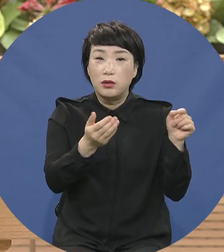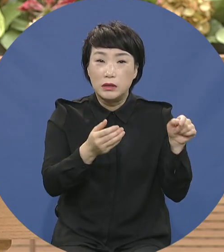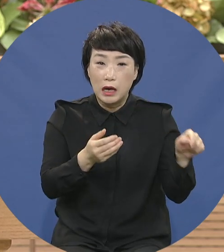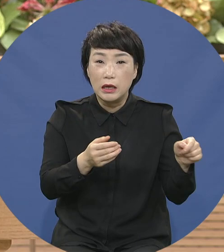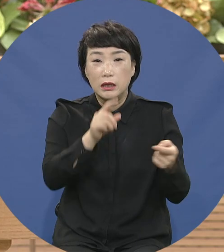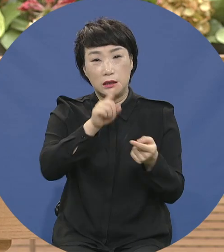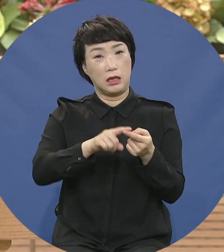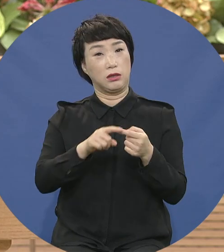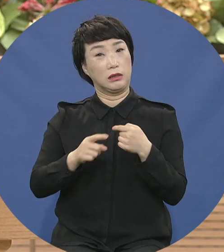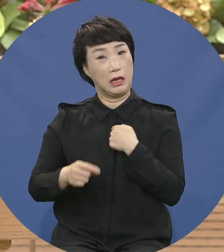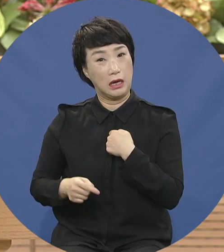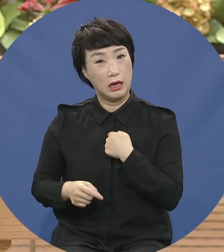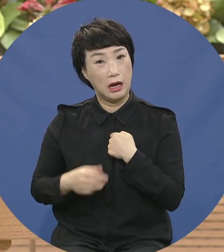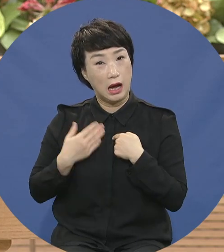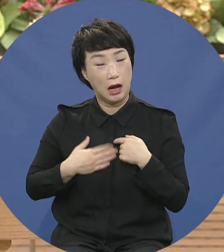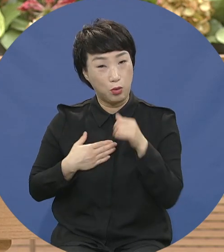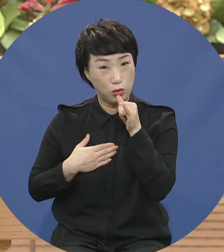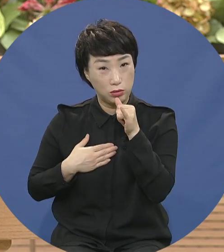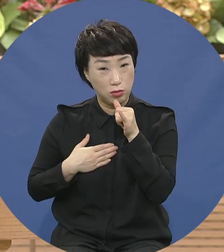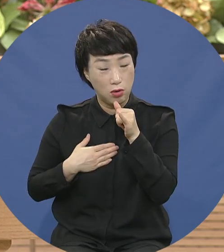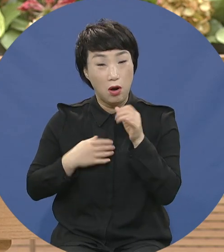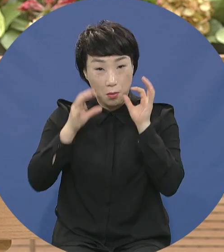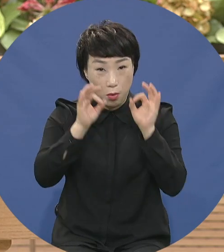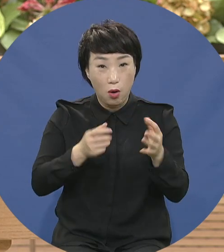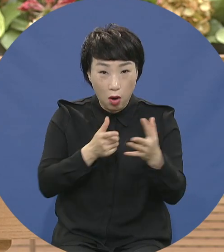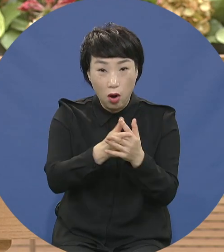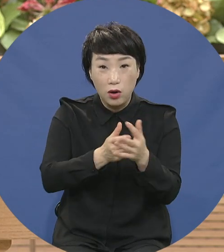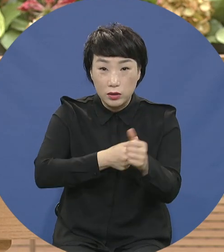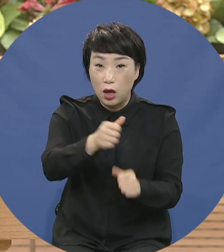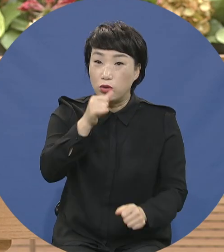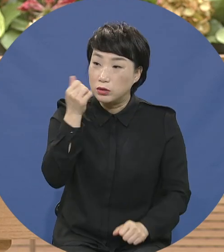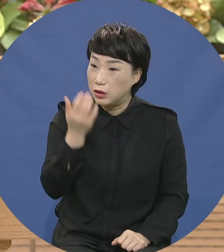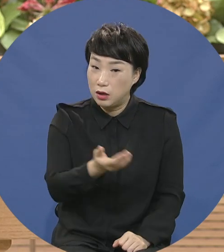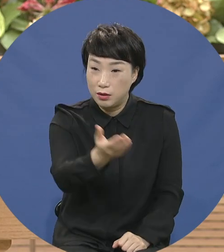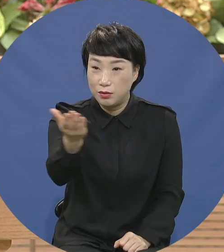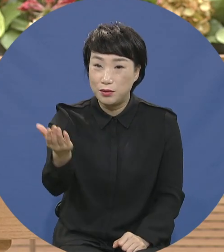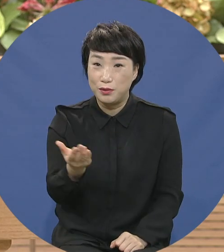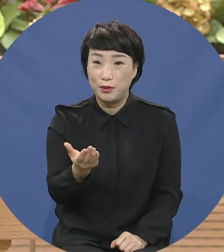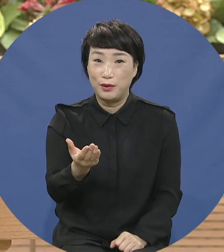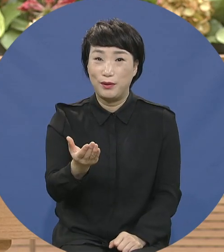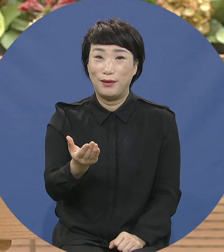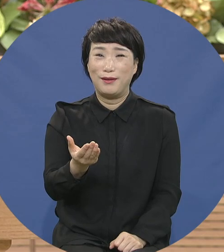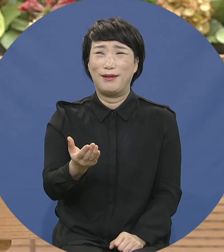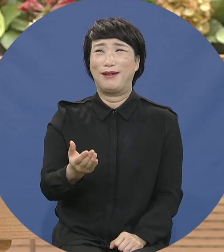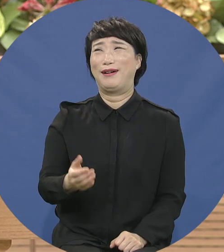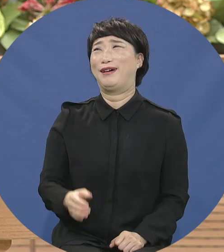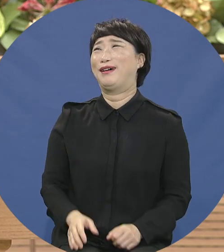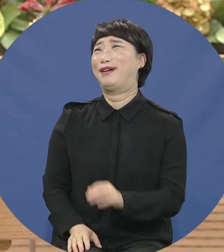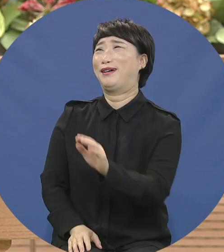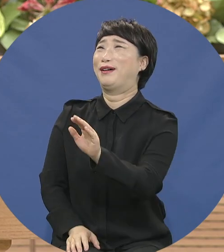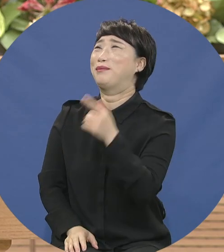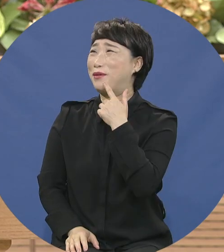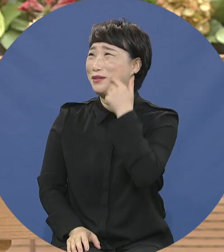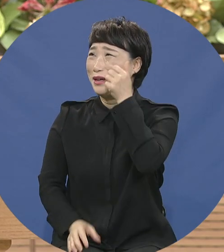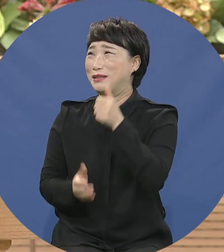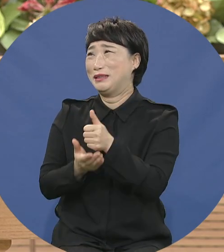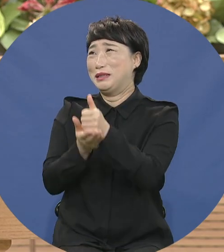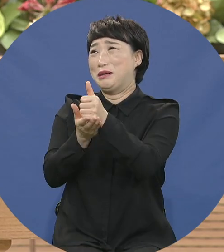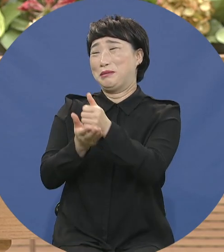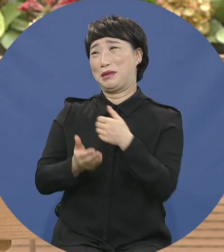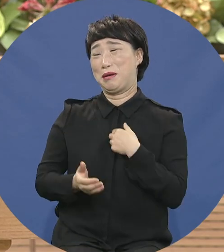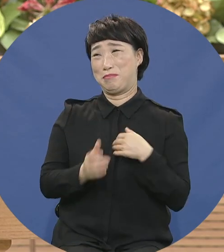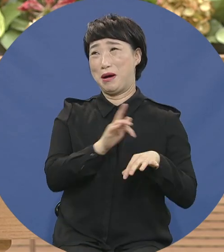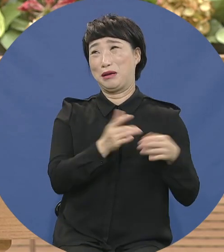역사에 대해서 알고 보고 대적하고 있는가. 목사님, 저는